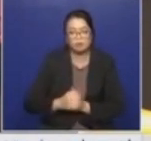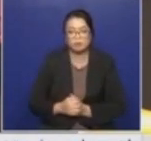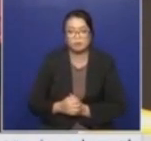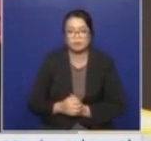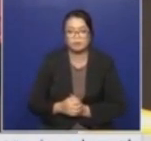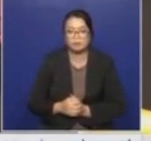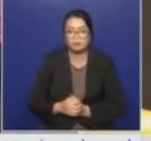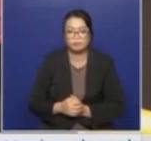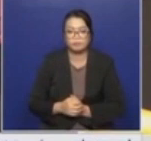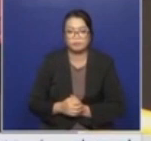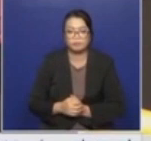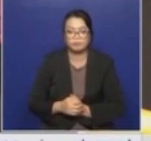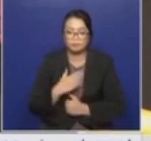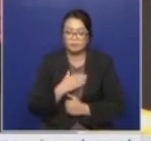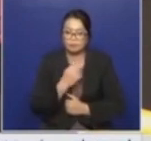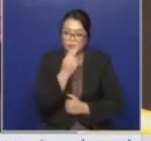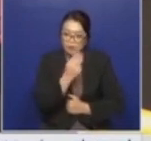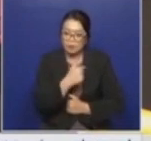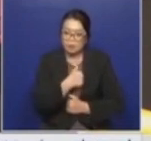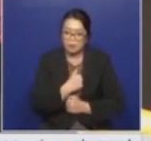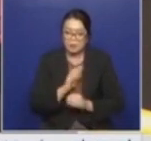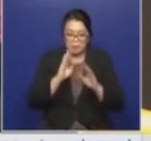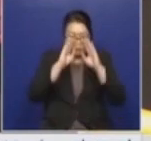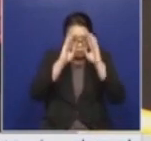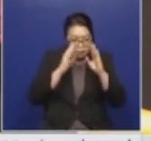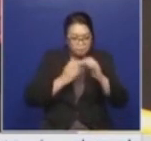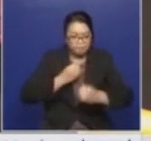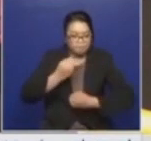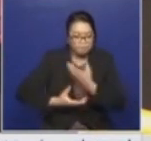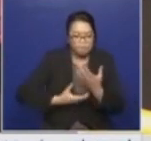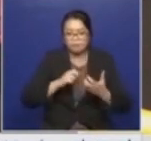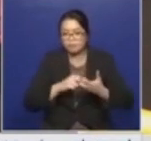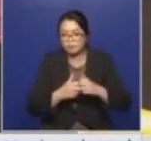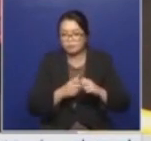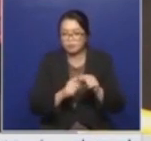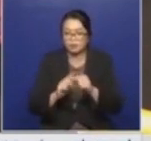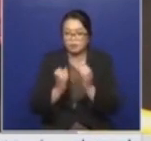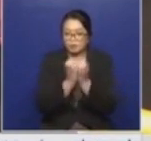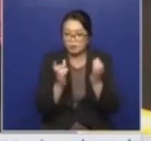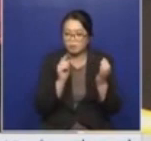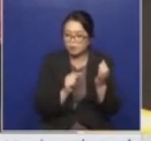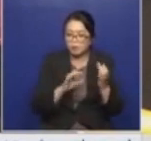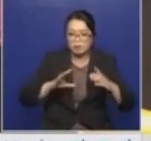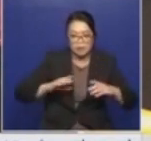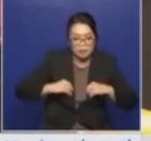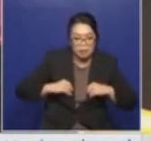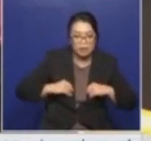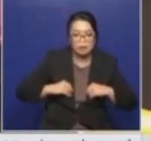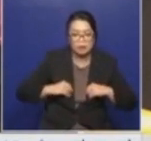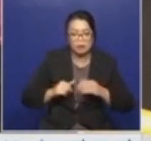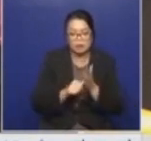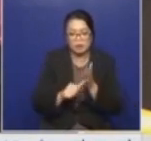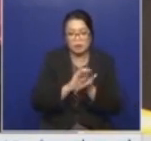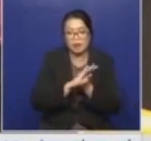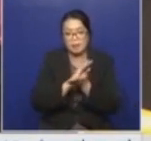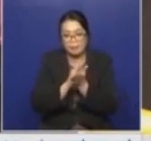เกือบสุดท้ายผมก็เห็นความจริงจังหลายท่านได้สะท้อนแสดงออกว่ายินดีที่จะป